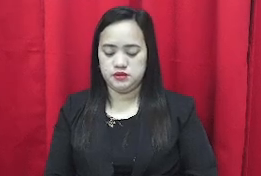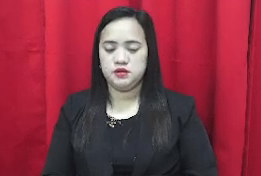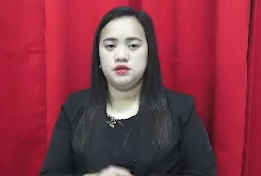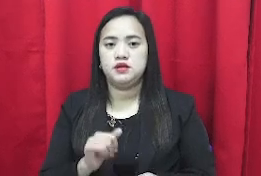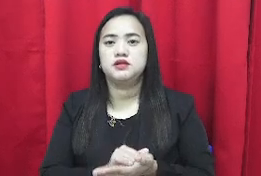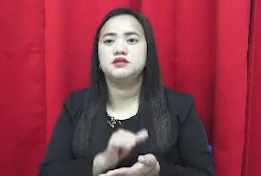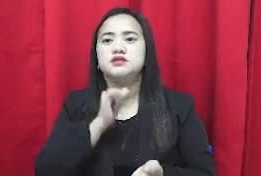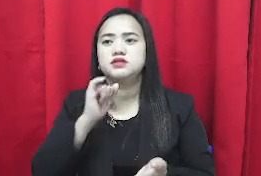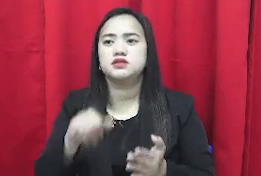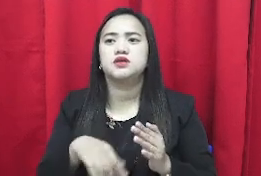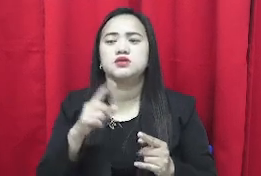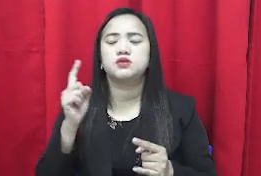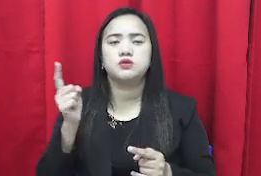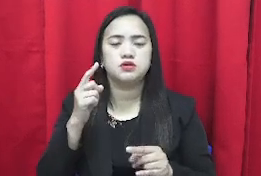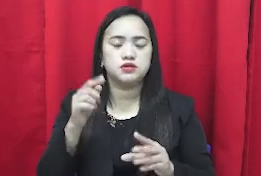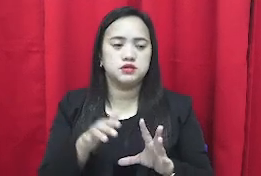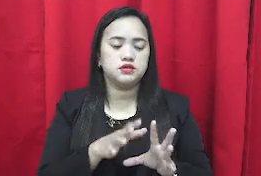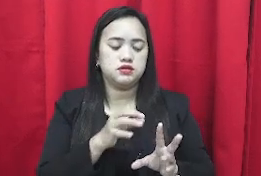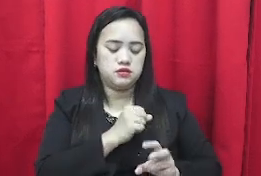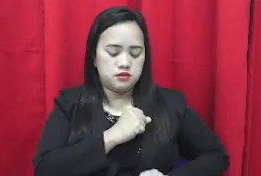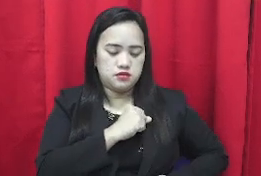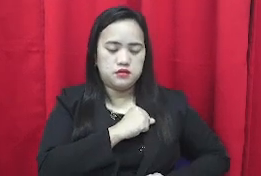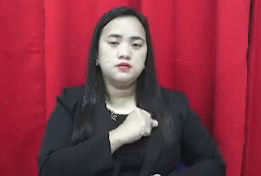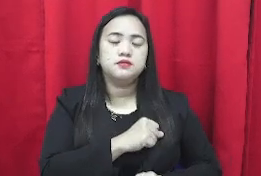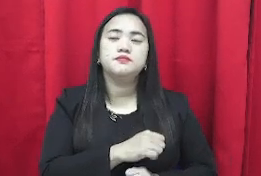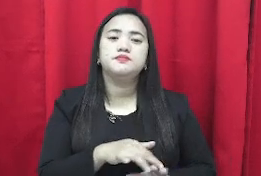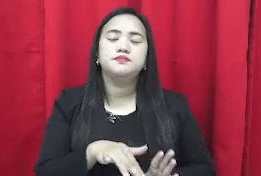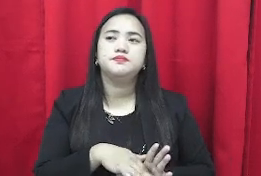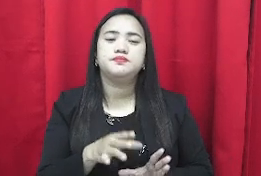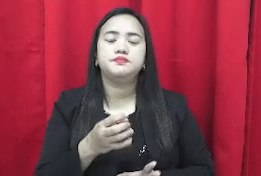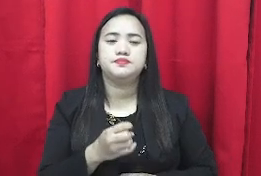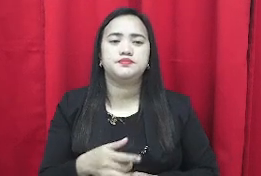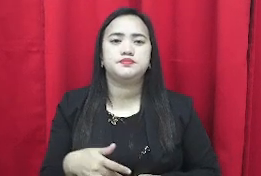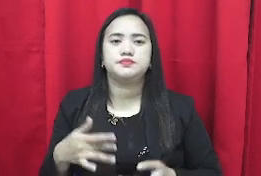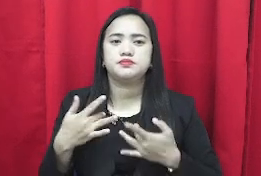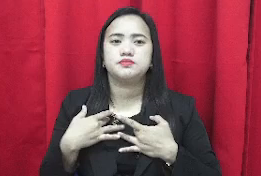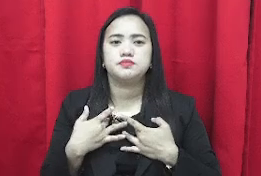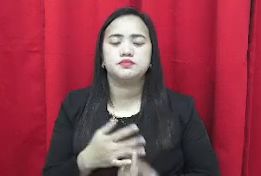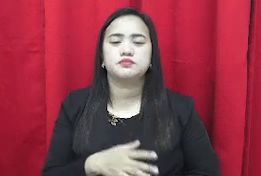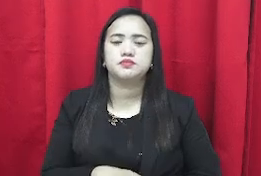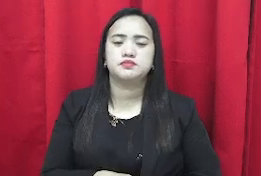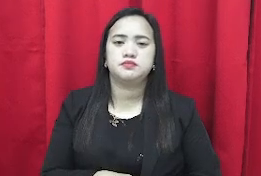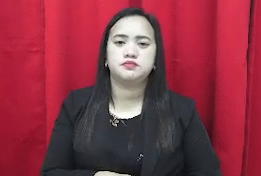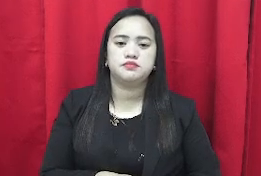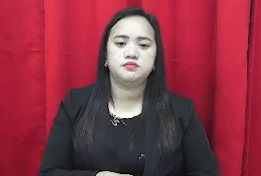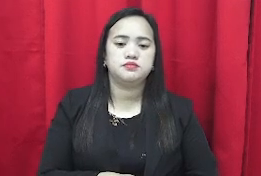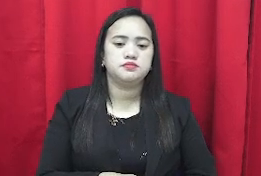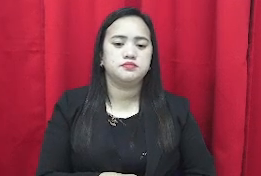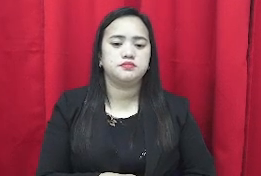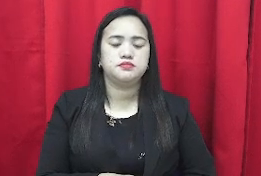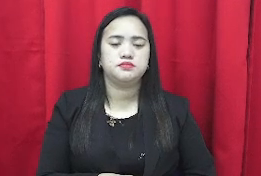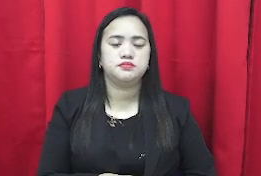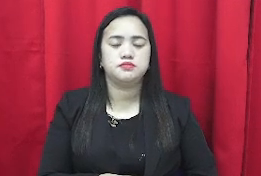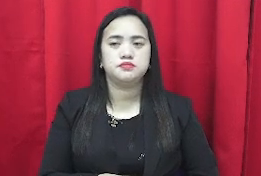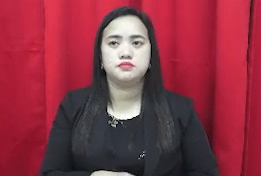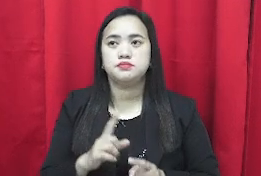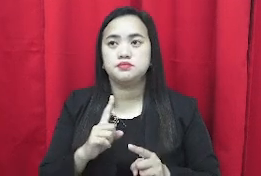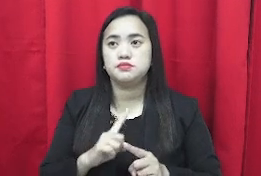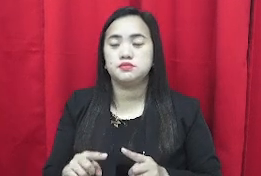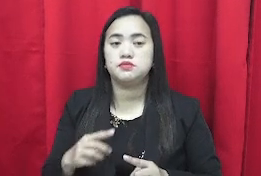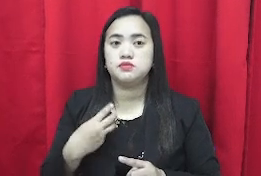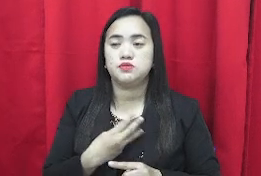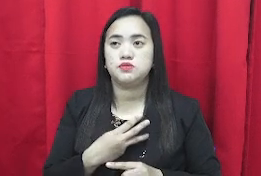natin sa panahon na yon na panahon natin ngayon at hindi po natin pwedeng ihiwalay ang salita ng